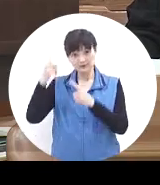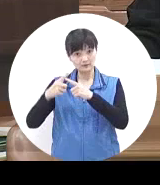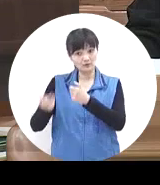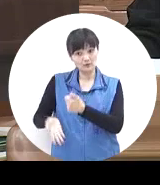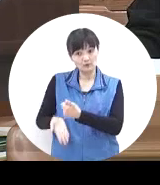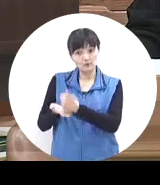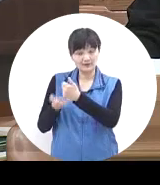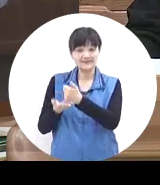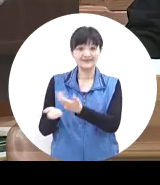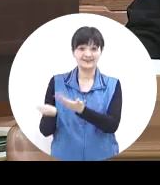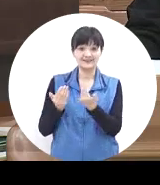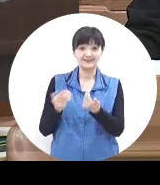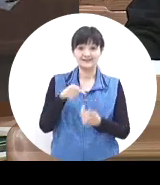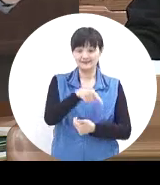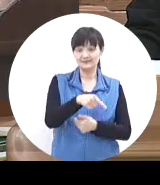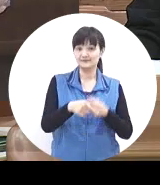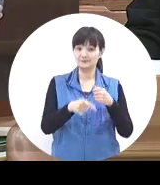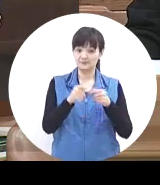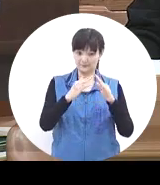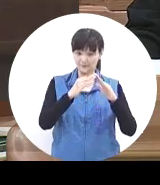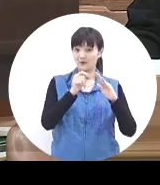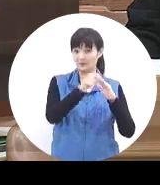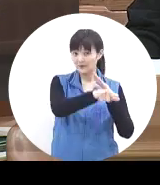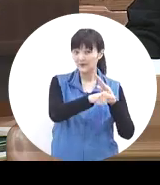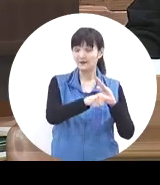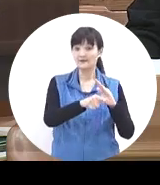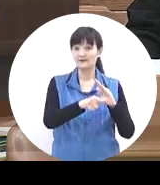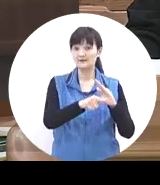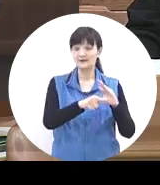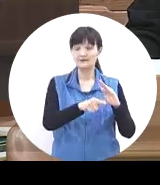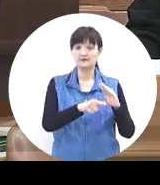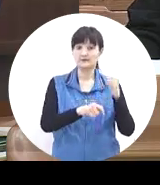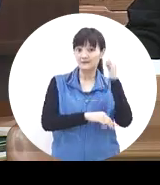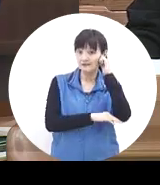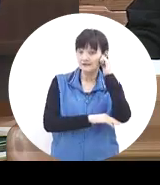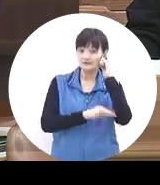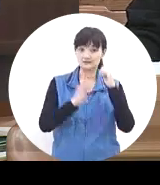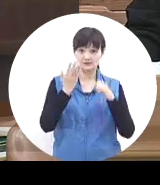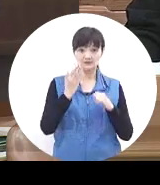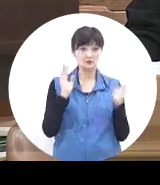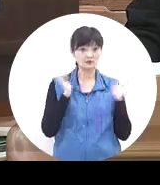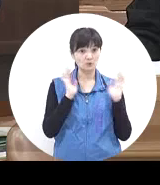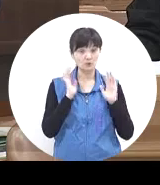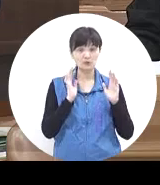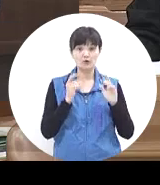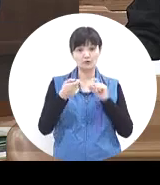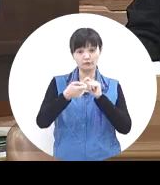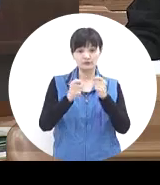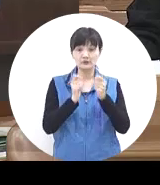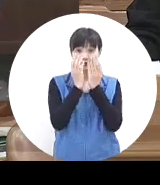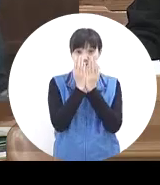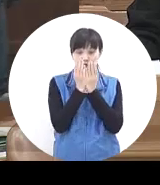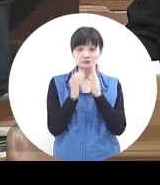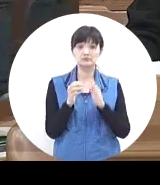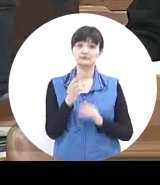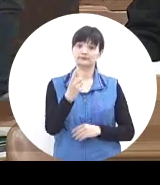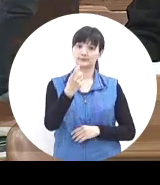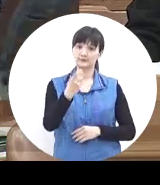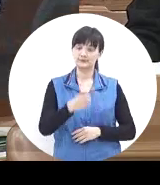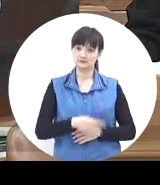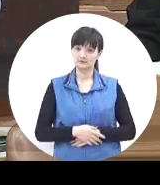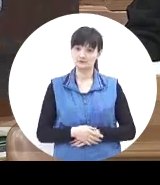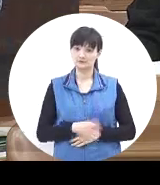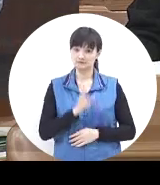买房子在这个地方，可是他小朋友没有在这，没有办法在这个地方就读。启定啊，你宅有的人没有办法就读，你知道